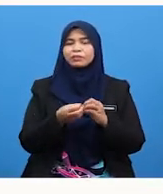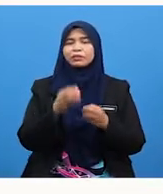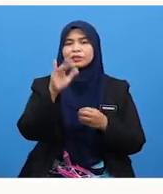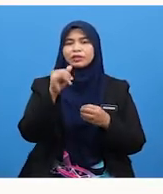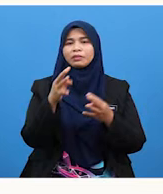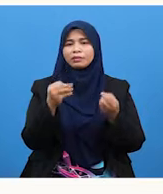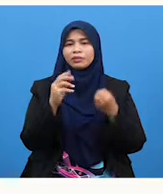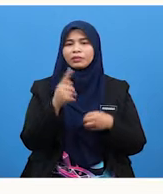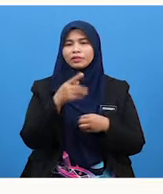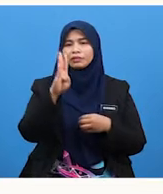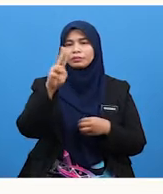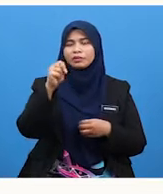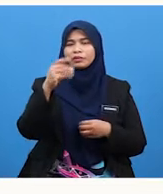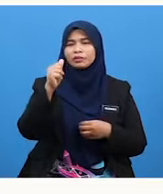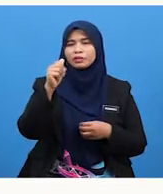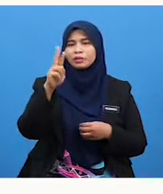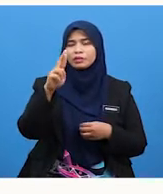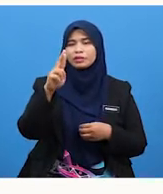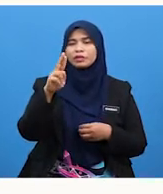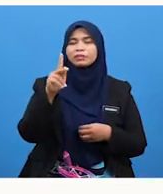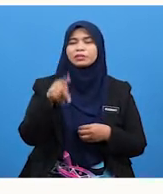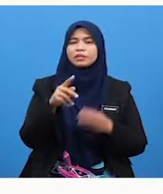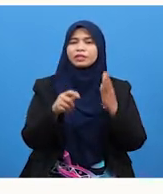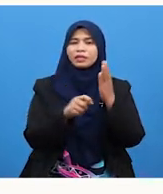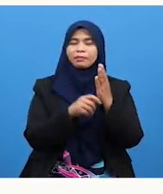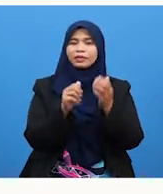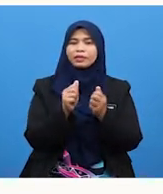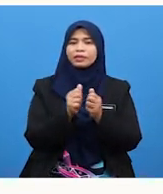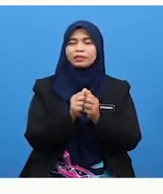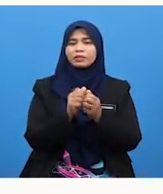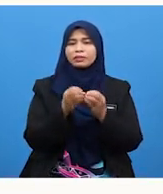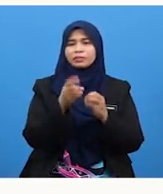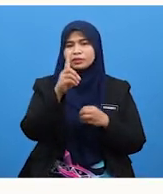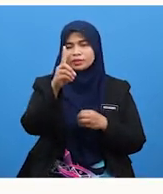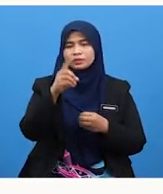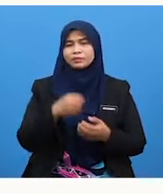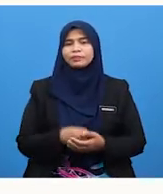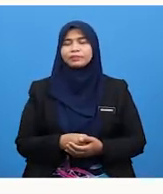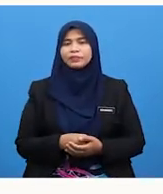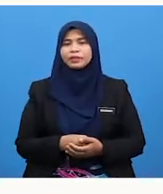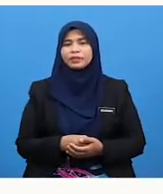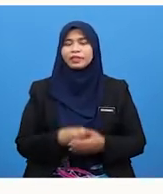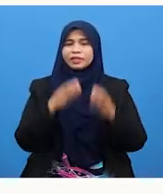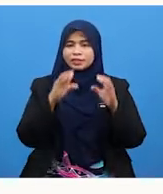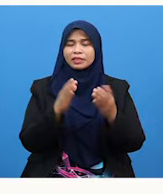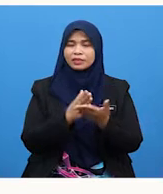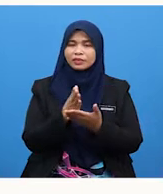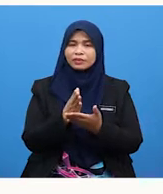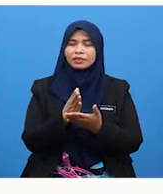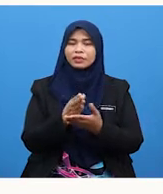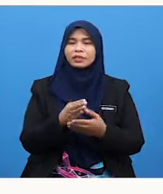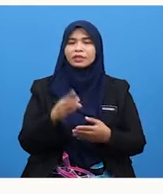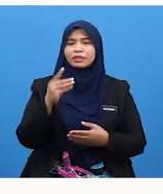yang hendak dibundarkan perlu ditambah dengan digit 1. Secara